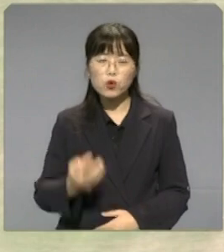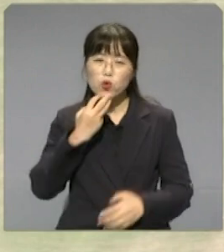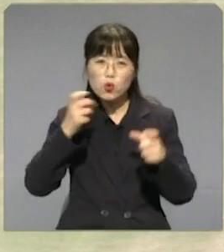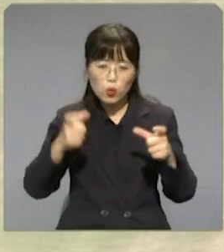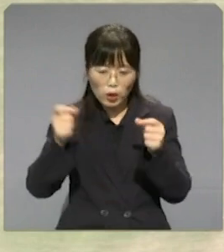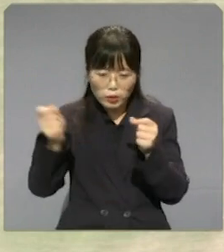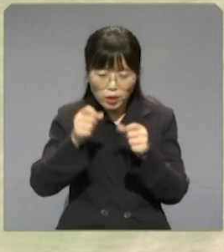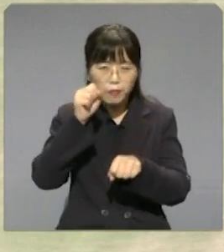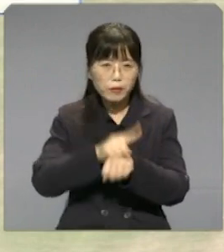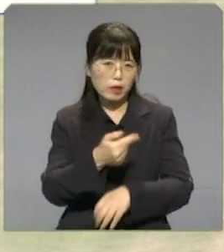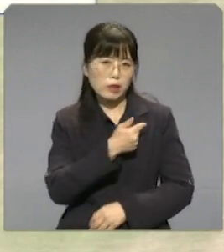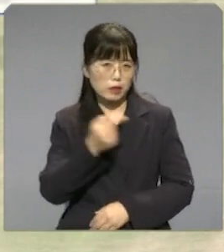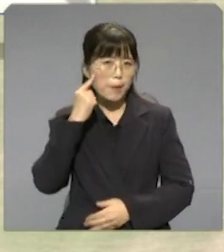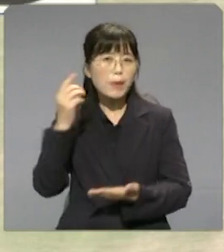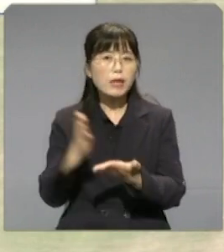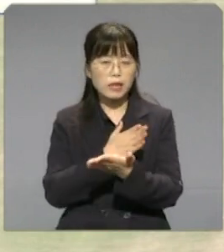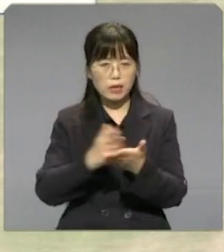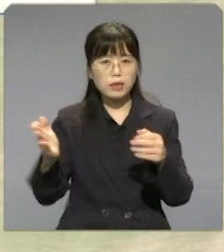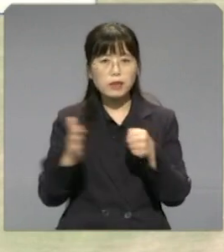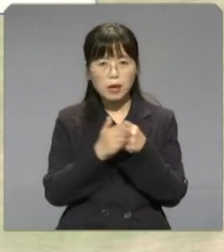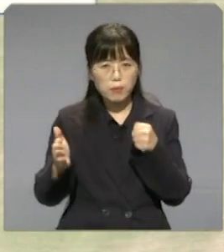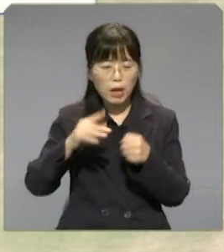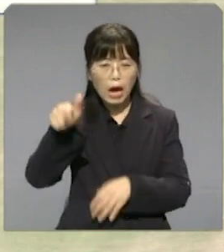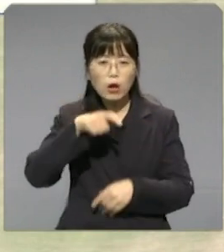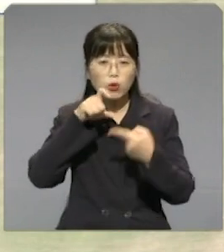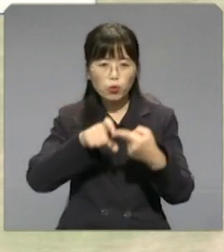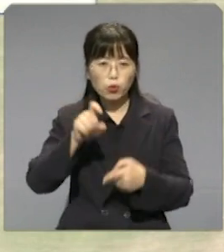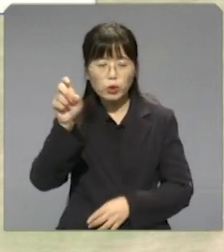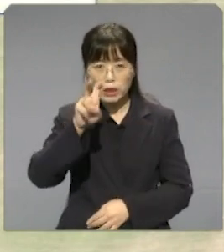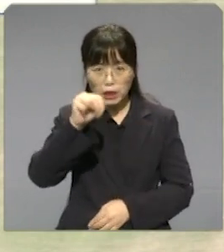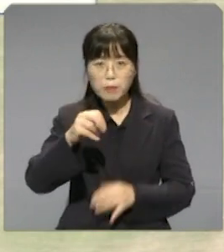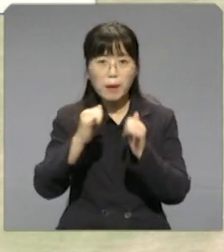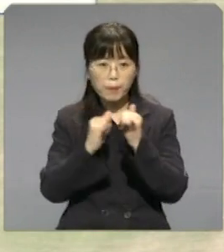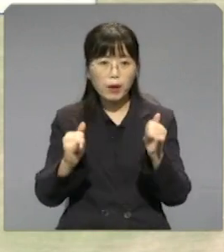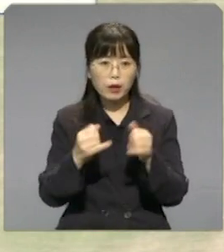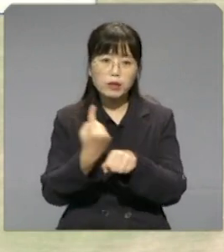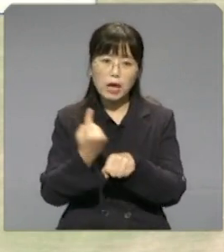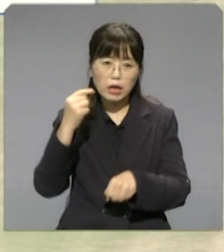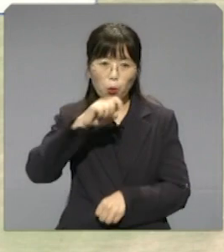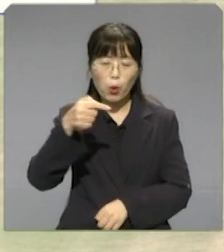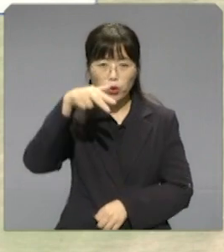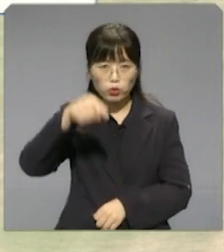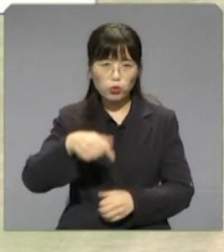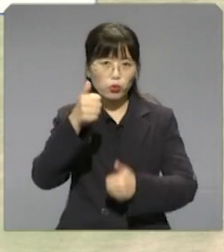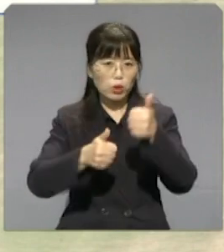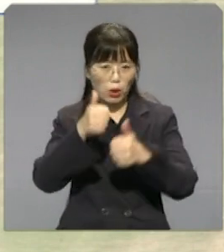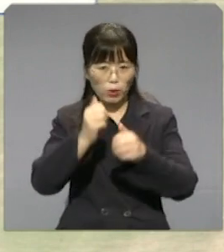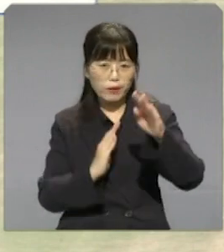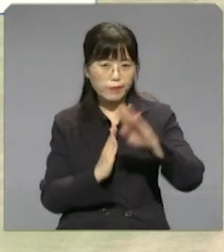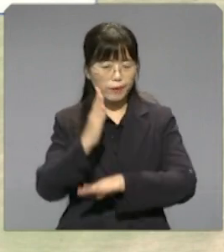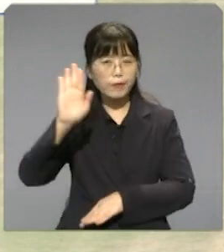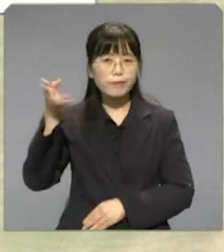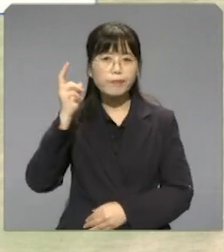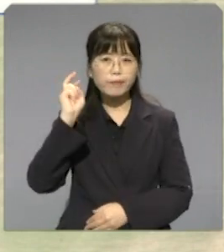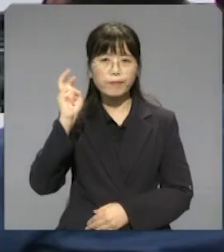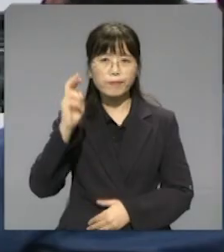수도권 접근성이 크다는 판단입니다. 하루 평균 2만 명이 왔던 지난해 원주 대회를 뛰어넘을